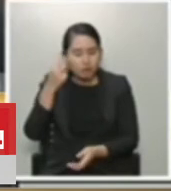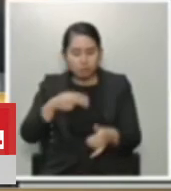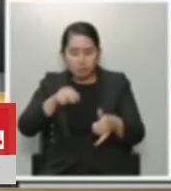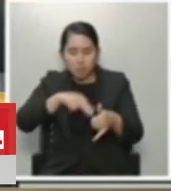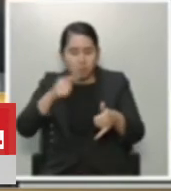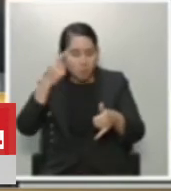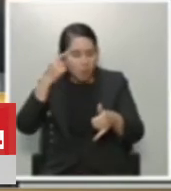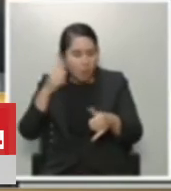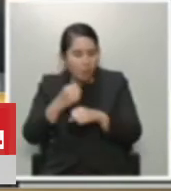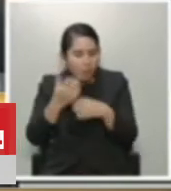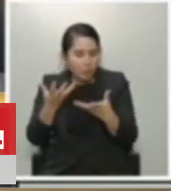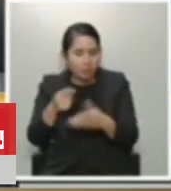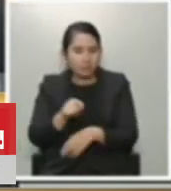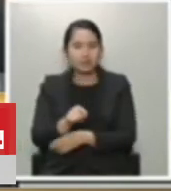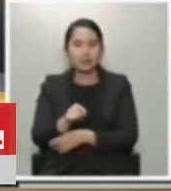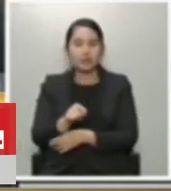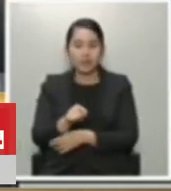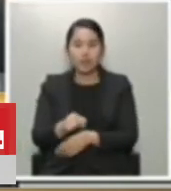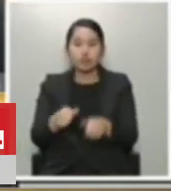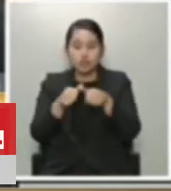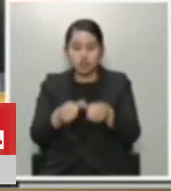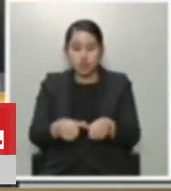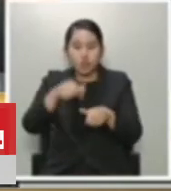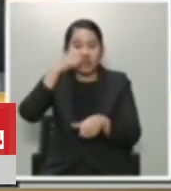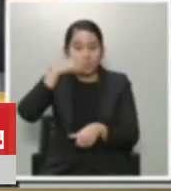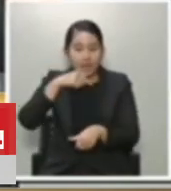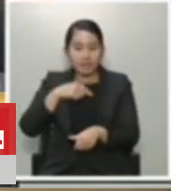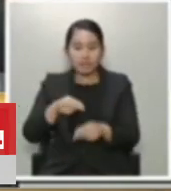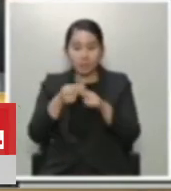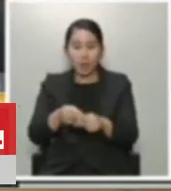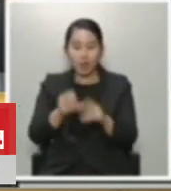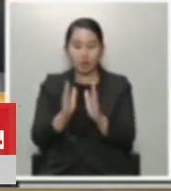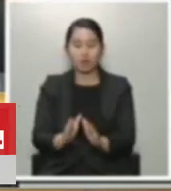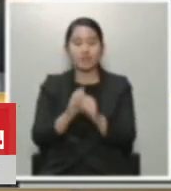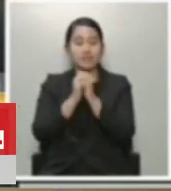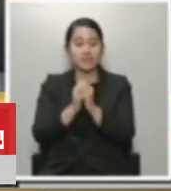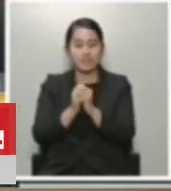ครับที่มาอยู่ในประเทศไทยของเราโดยเฉพาะคนจีนนะ